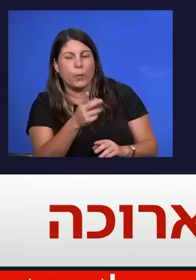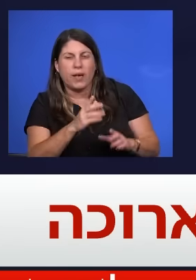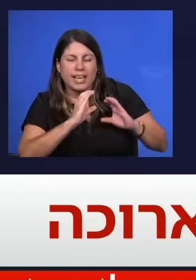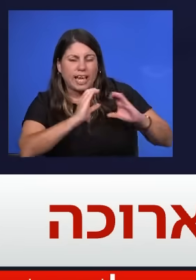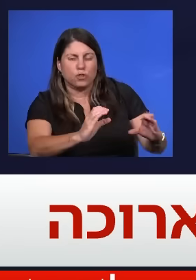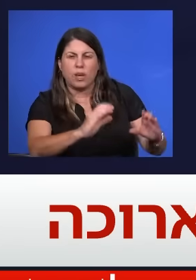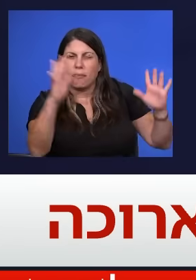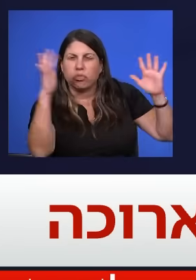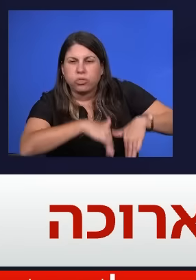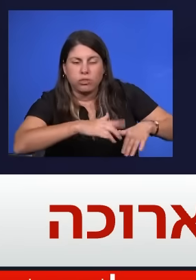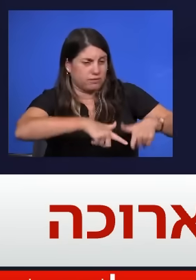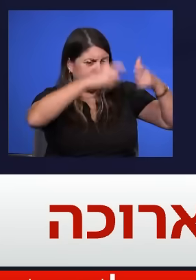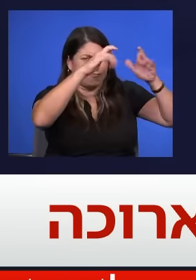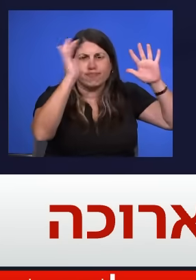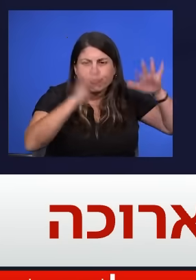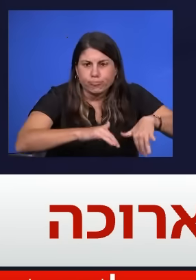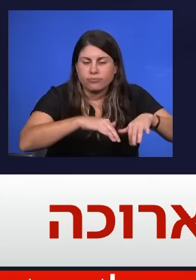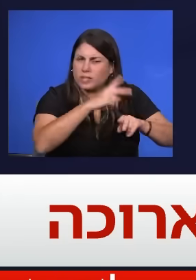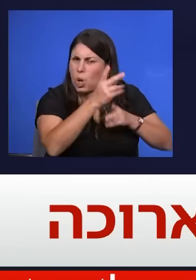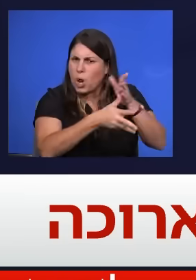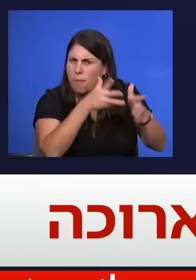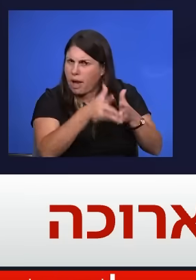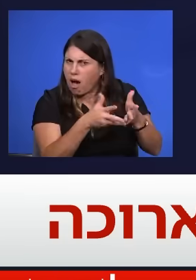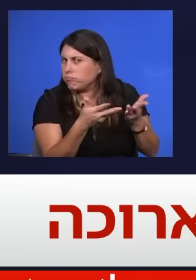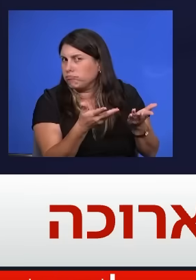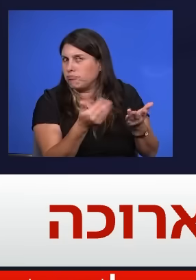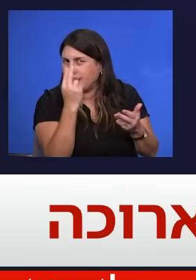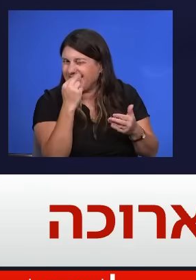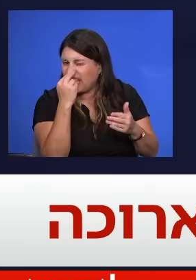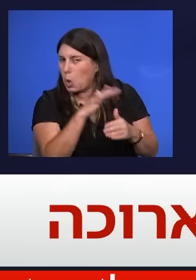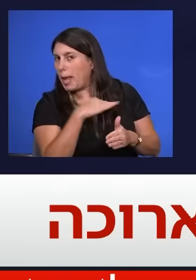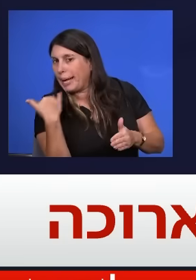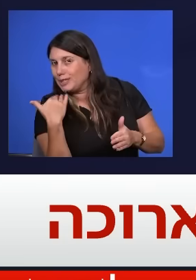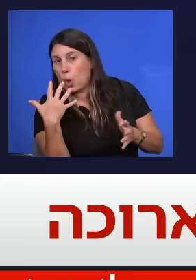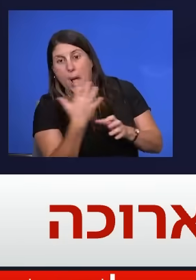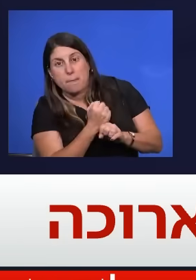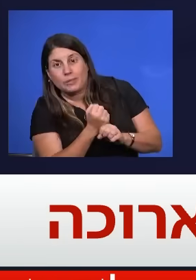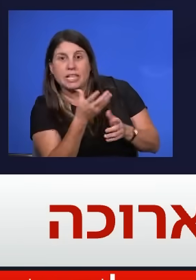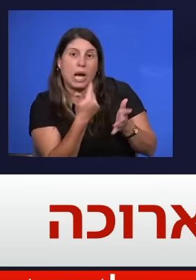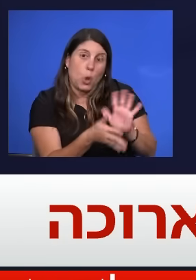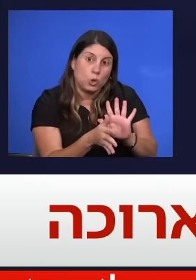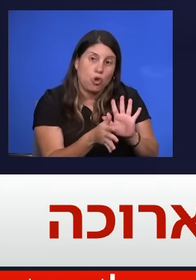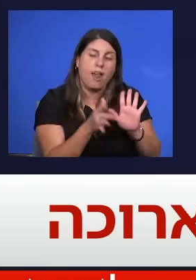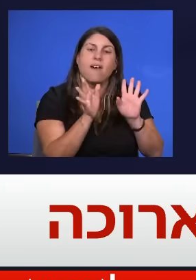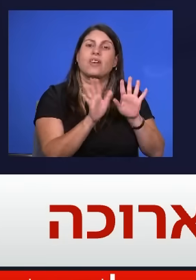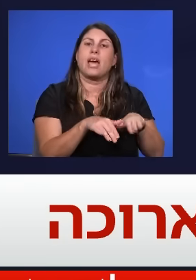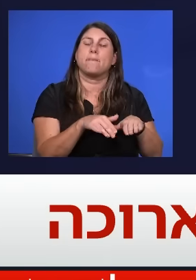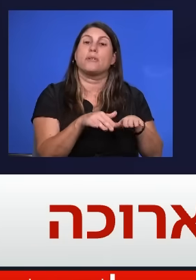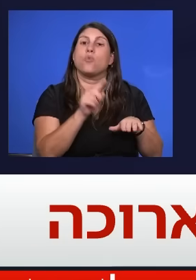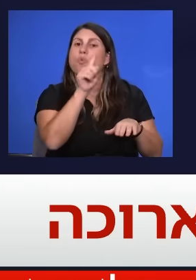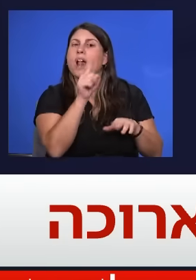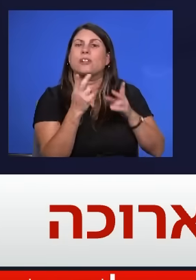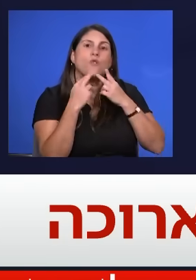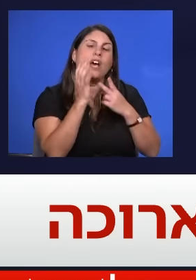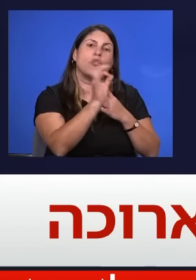האם אתה יכול לומר, האם מדובר בניסיון חיסול, מוצלח או כושל? וגם אולי התייחסות שלך לדברים של נשיא